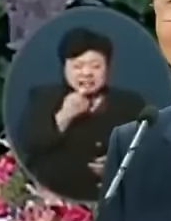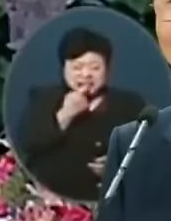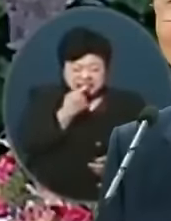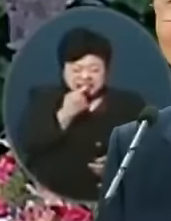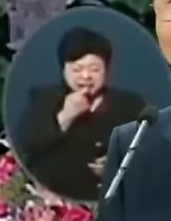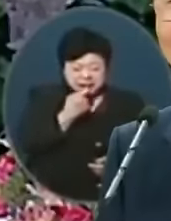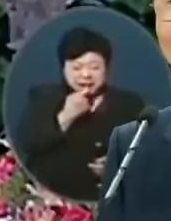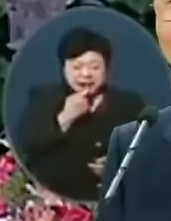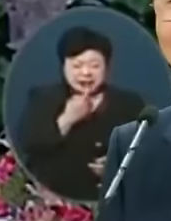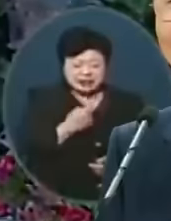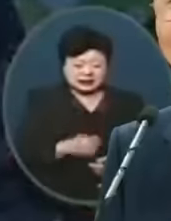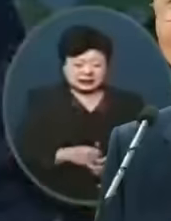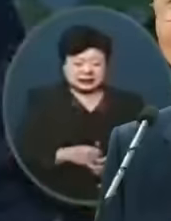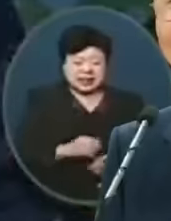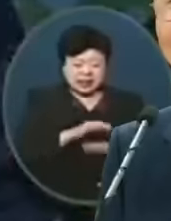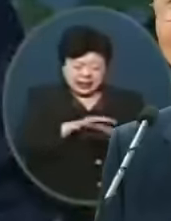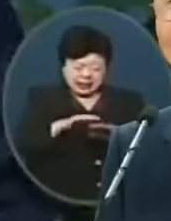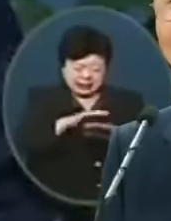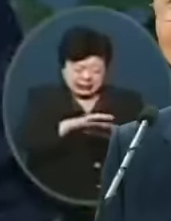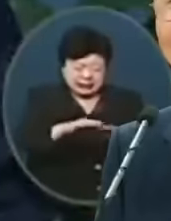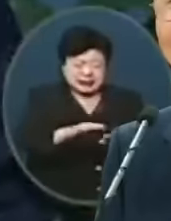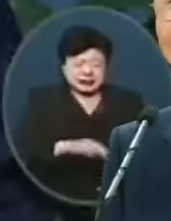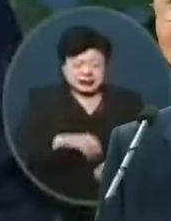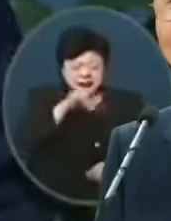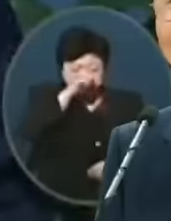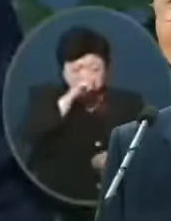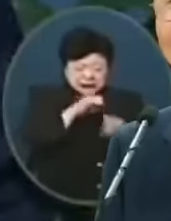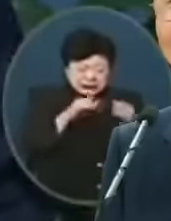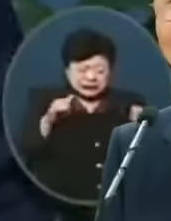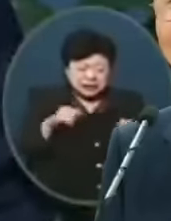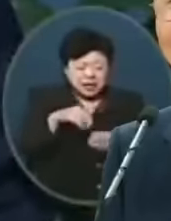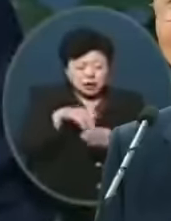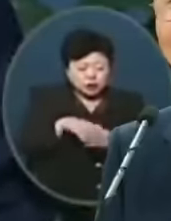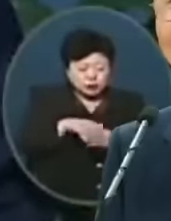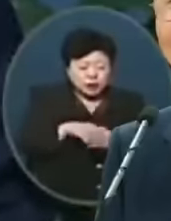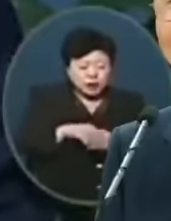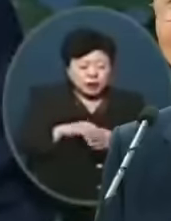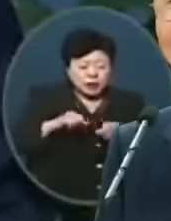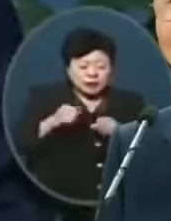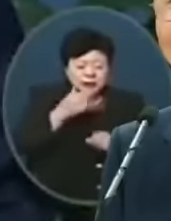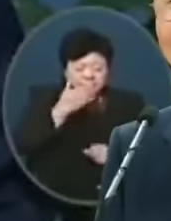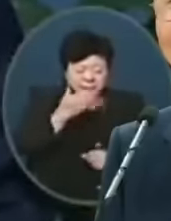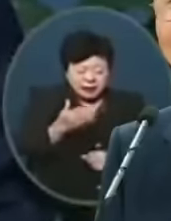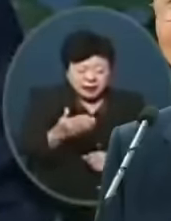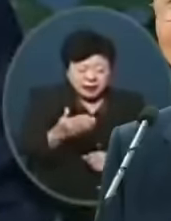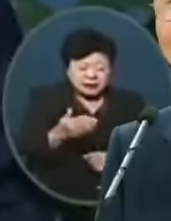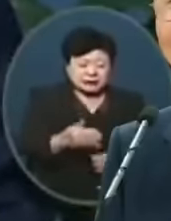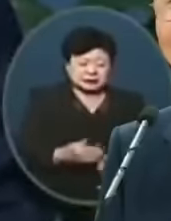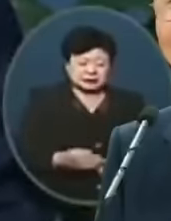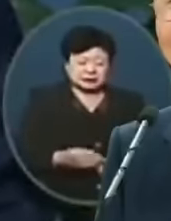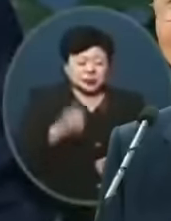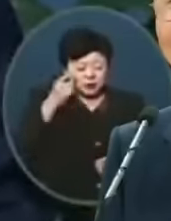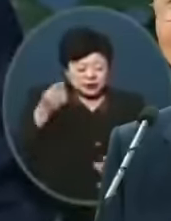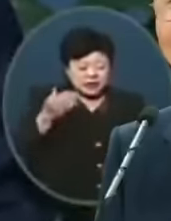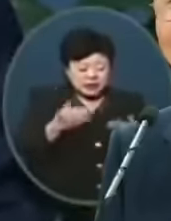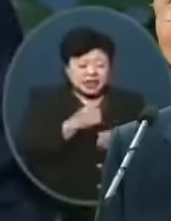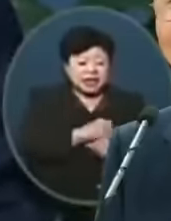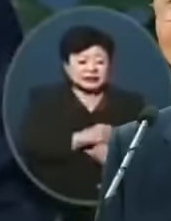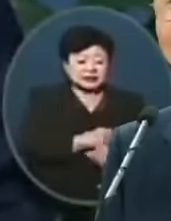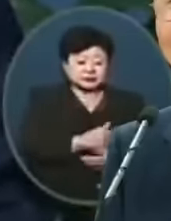긴장을 완화시키고 흑인들에게 투표권 행사를 할 수 있도록 하는 그 일을 하는데 위대한 일을